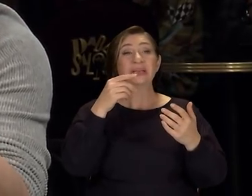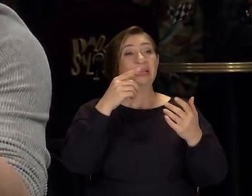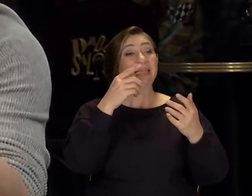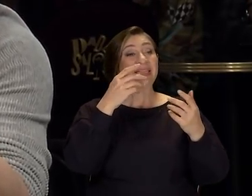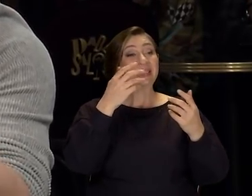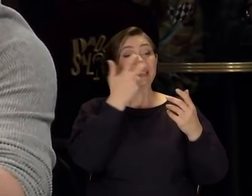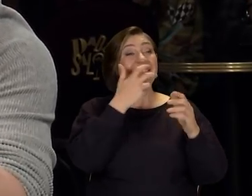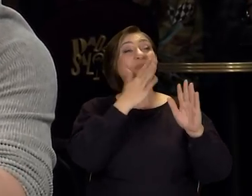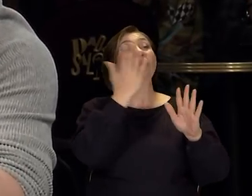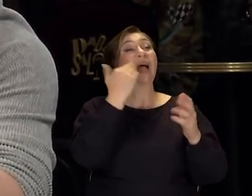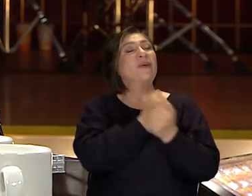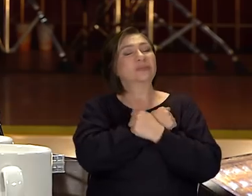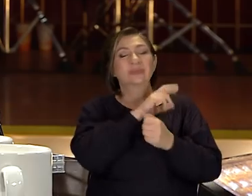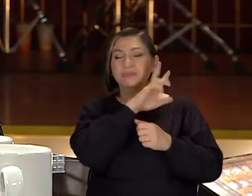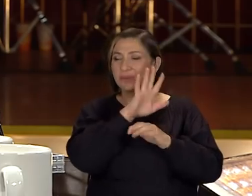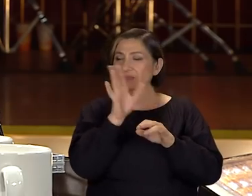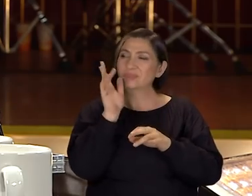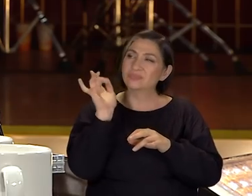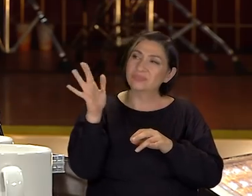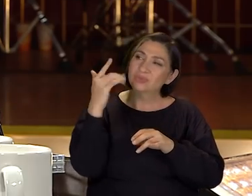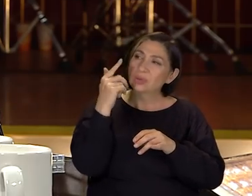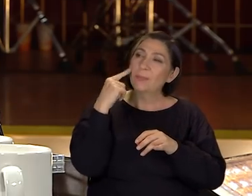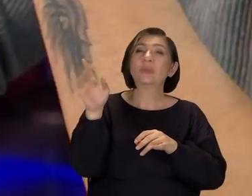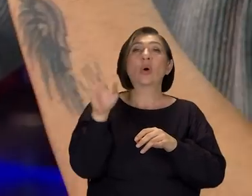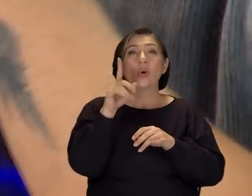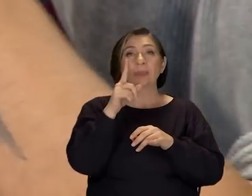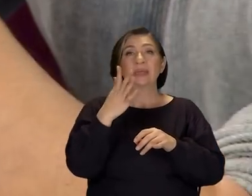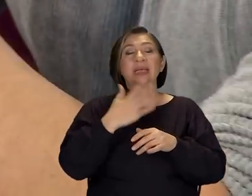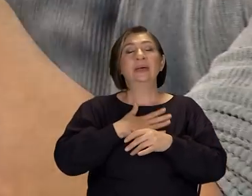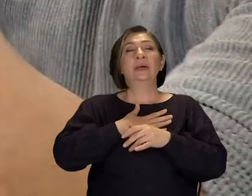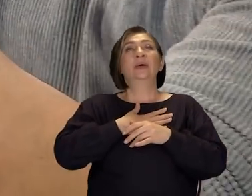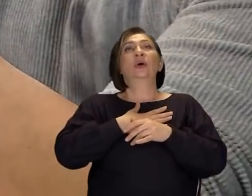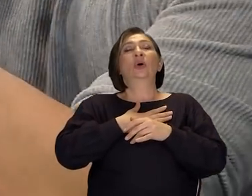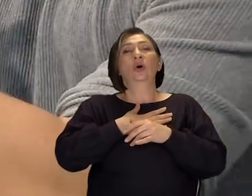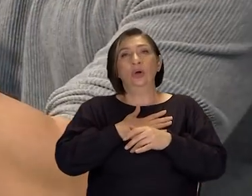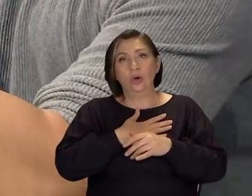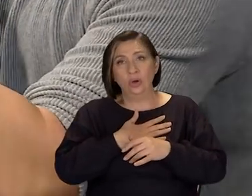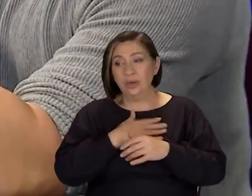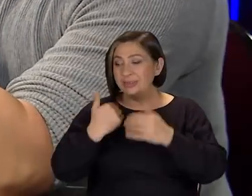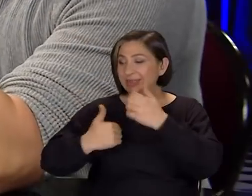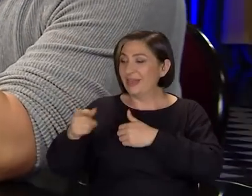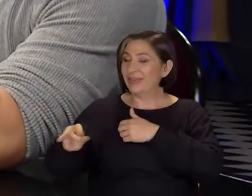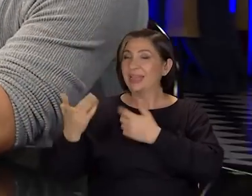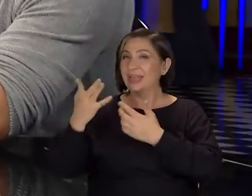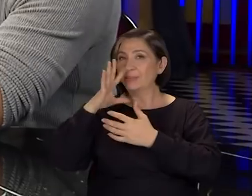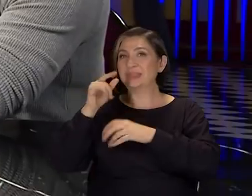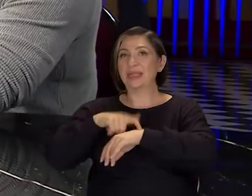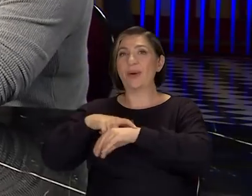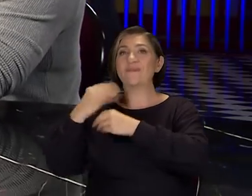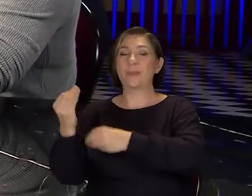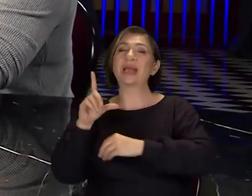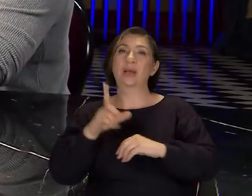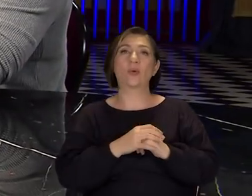şimdi indikten sonra. Onların tabii o zaman derin nefes alıp hayatındaki kişiye o zamanı vermen gerektiği zamanlar